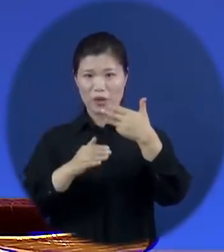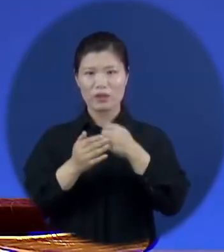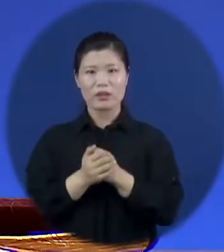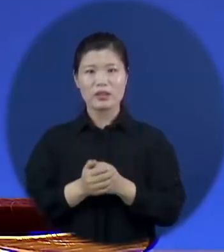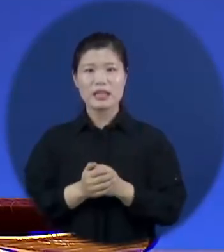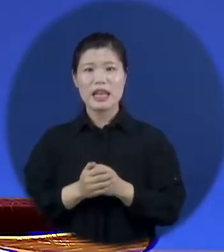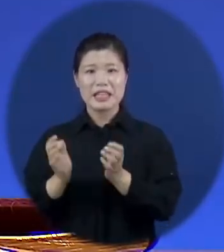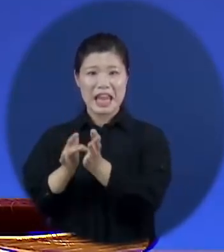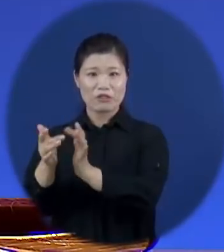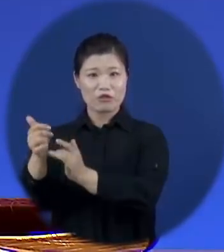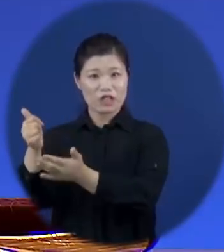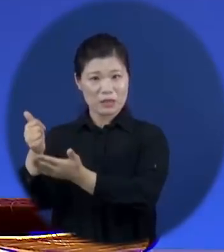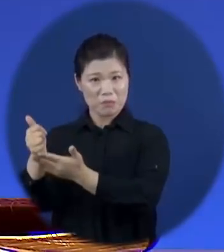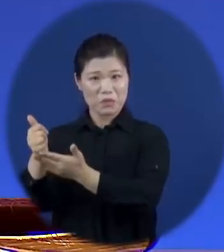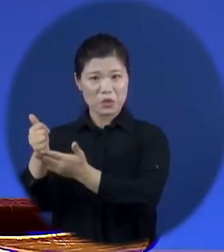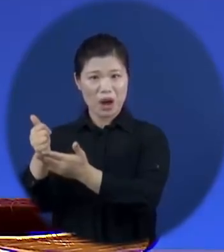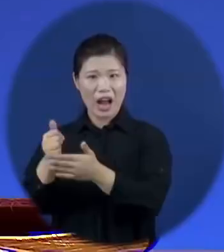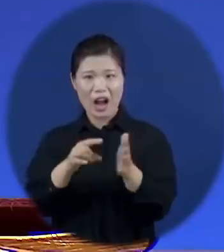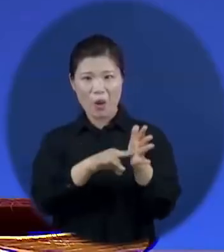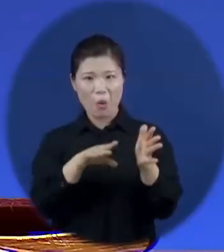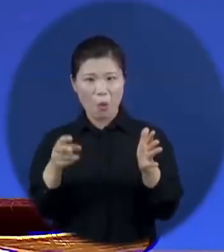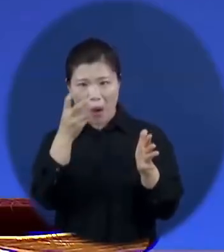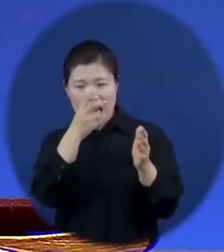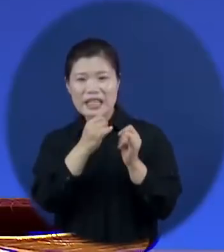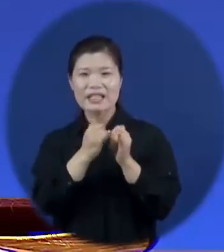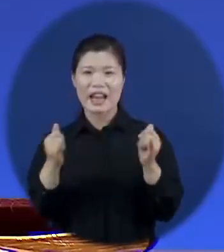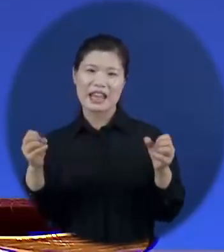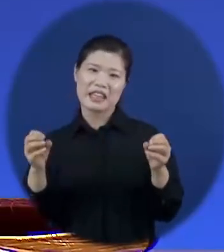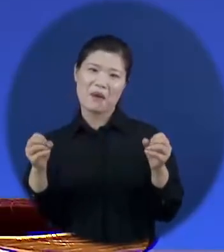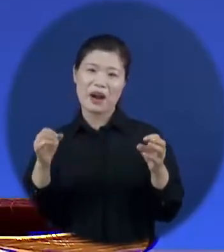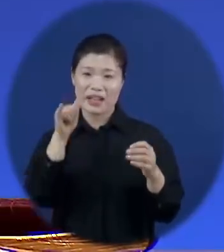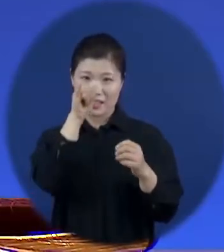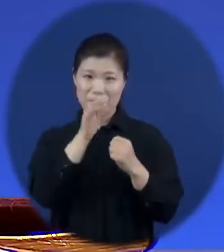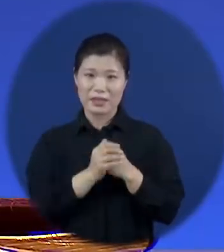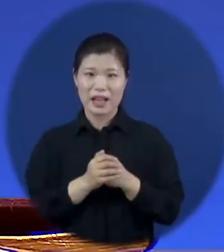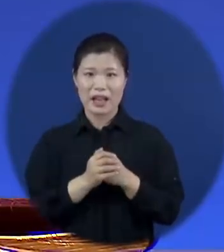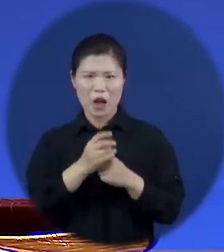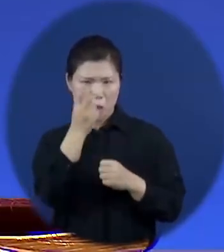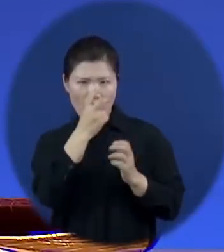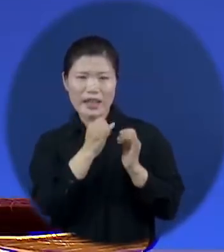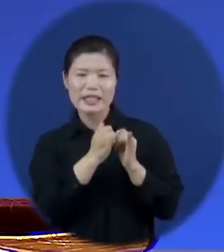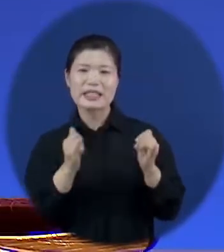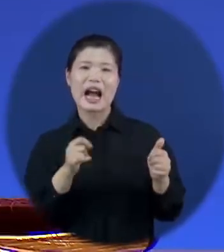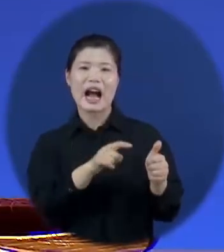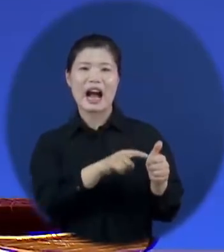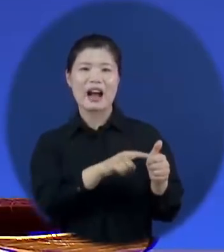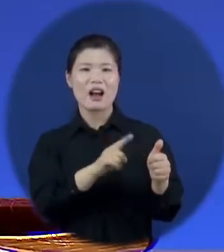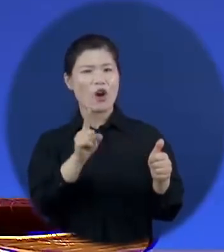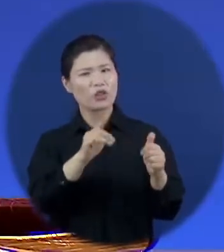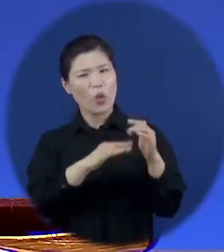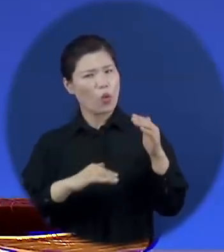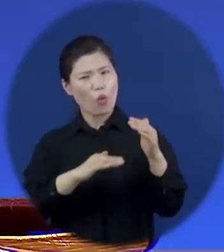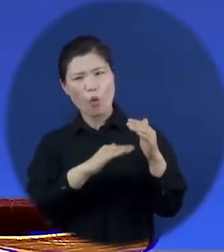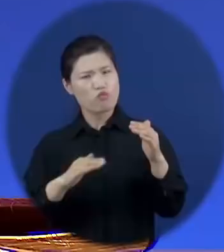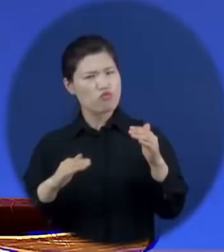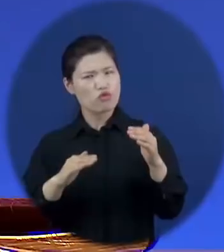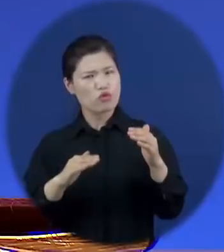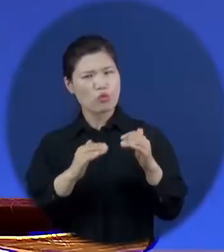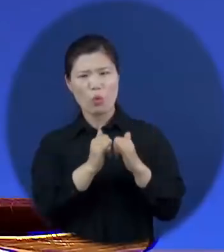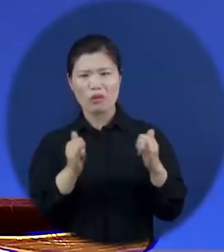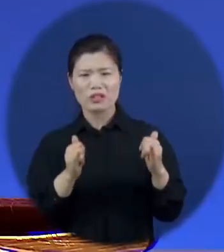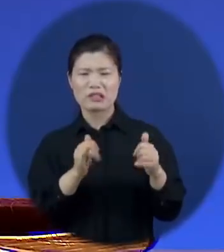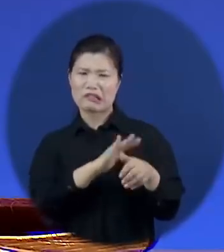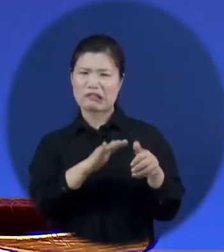어떤 관리의 대화가 기록되어 있습니다. 이 관리가 당시 어떤 일을 하는 공무원인지